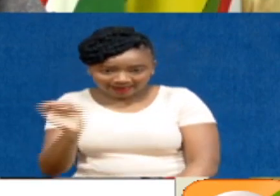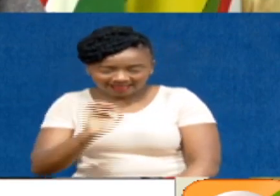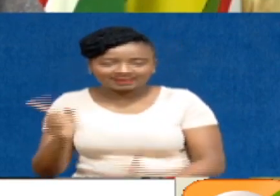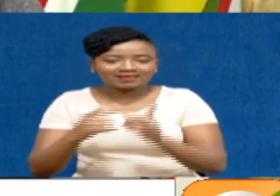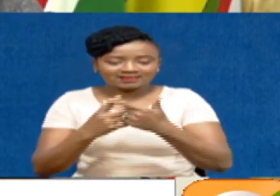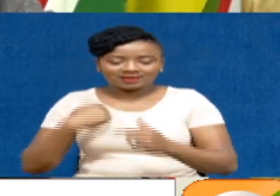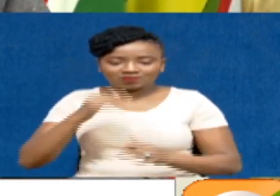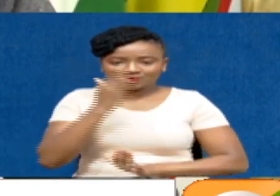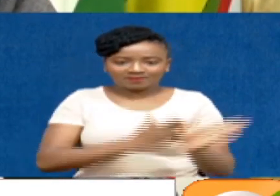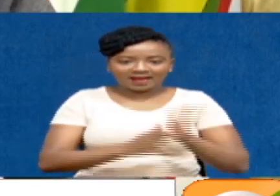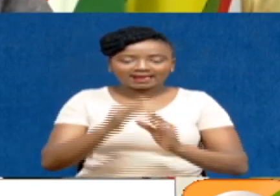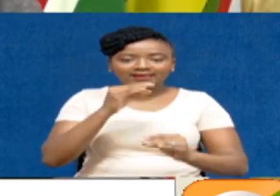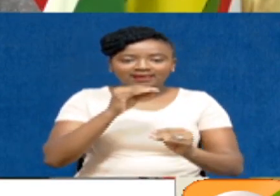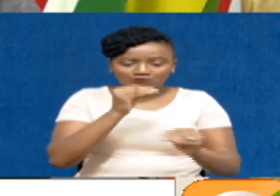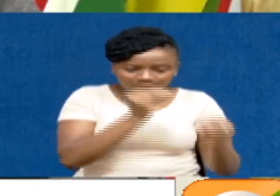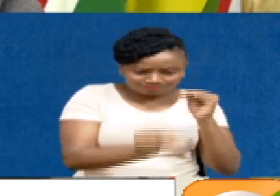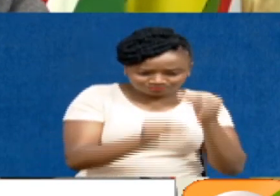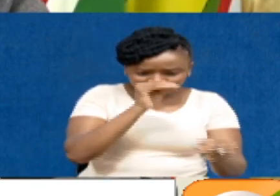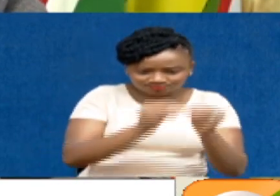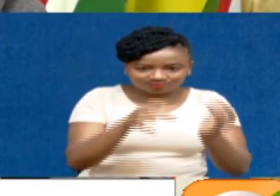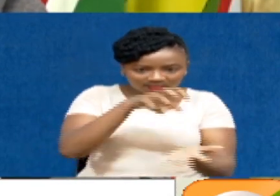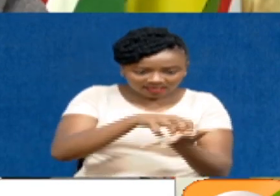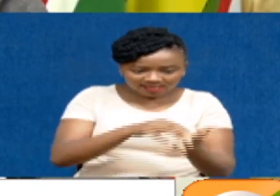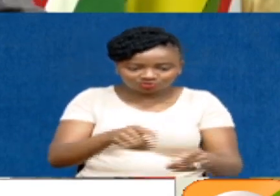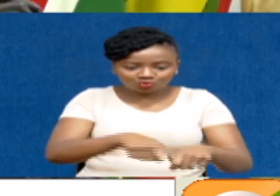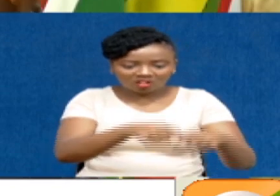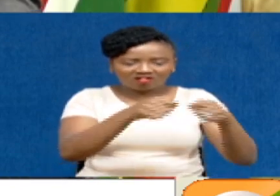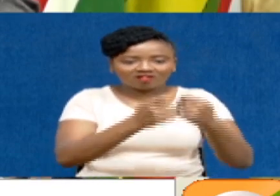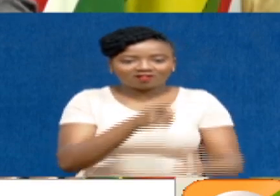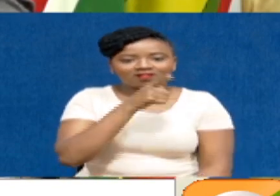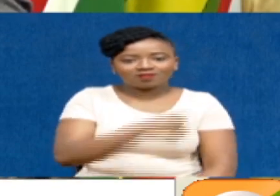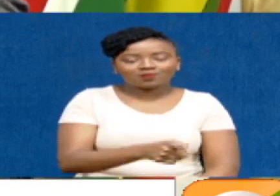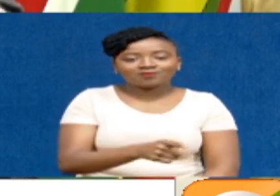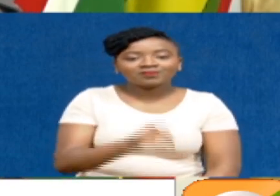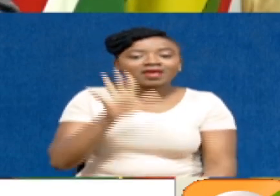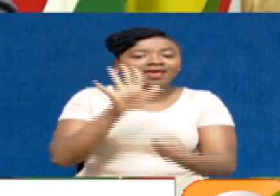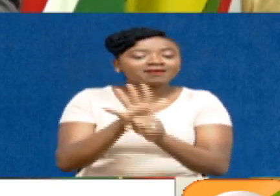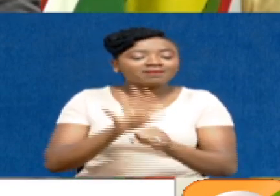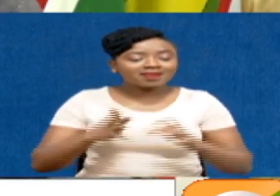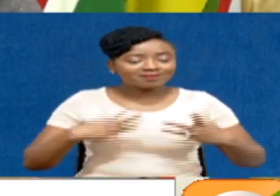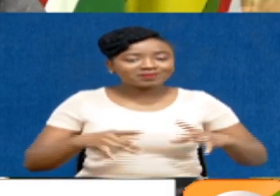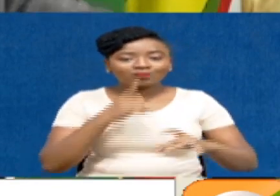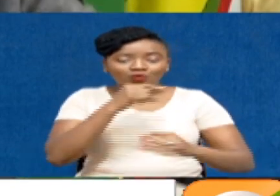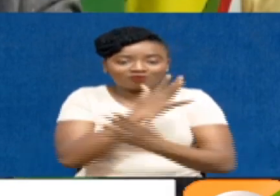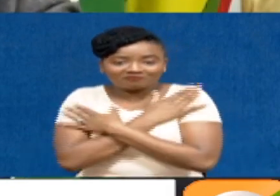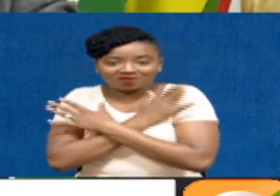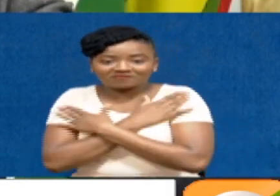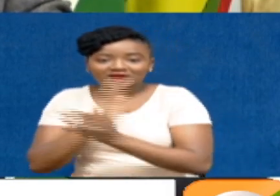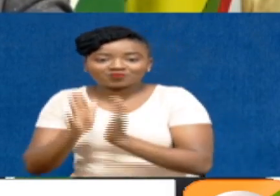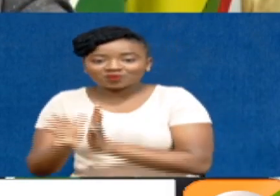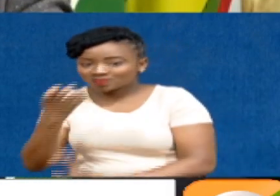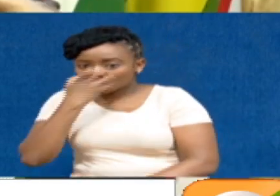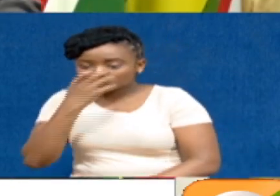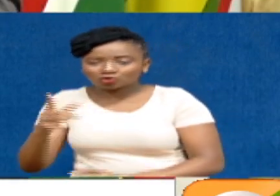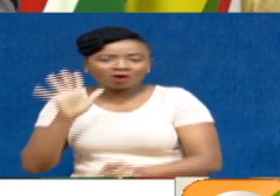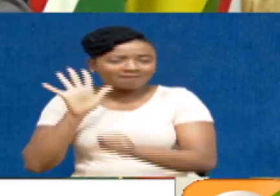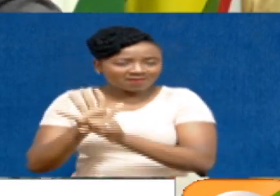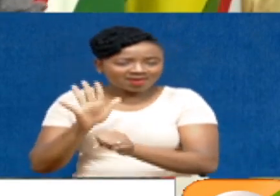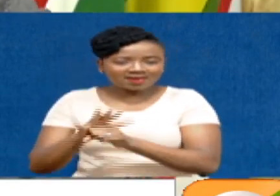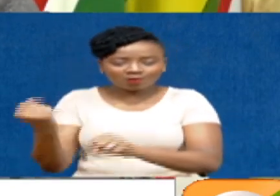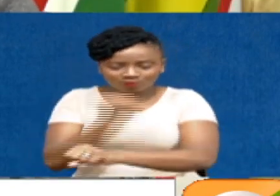sisi tutakupangia kesi tukupeleke kotini ya ufisadi. Na watu wengi wamepelekwa, wale wamekuwa kichwa ngumu kama kinagashagwa,